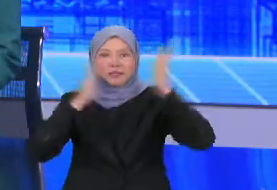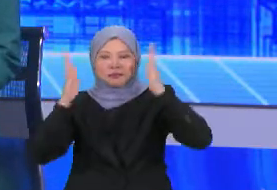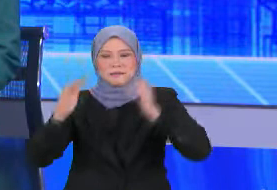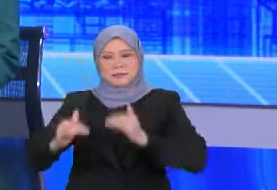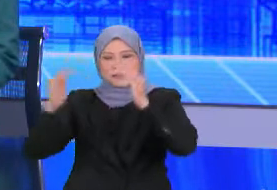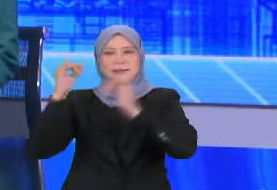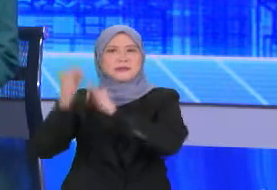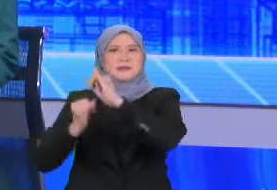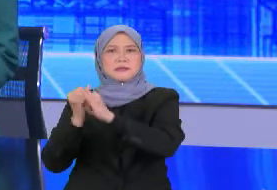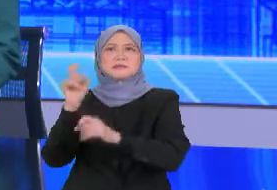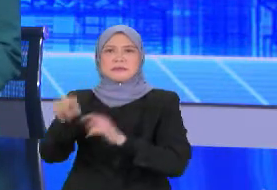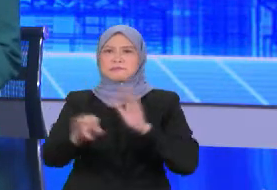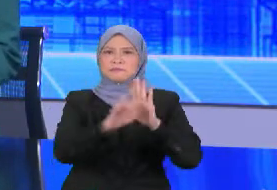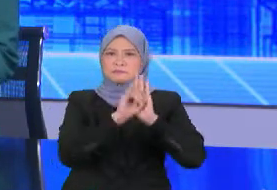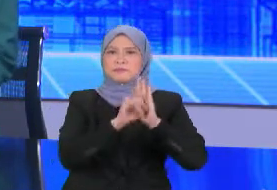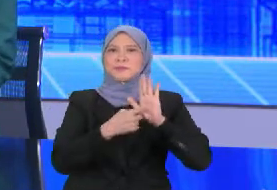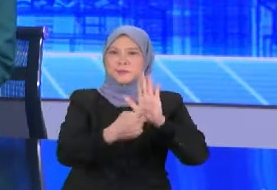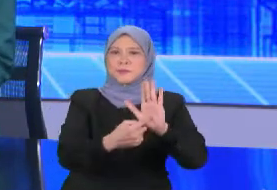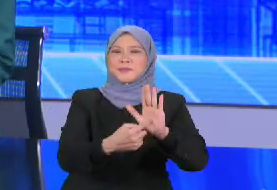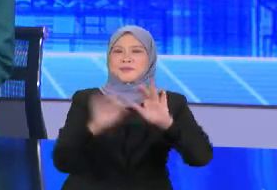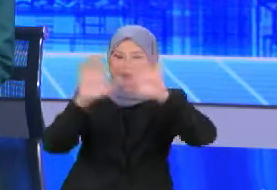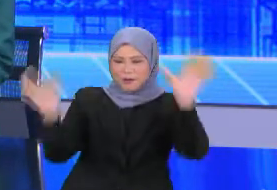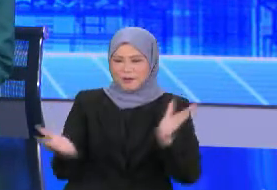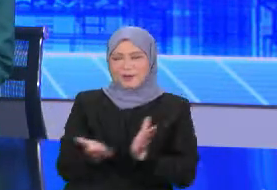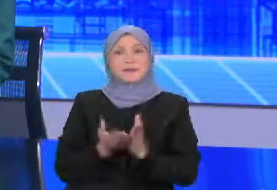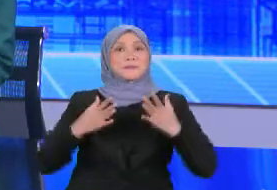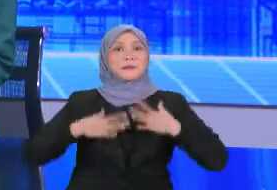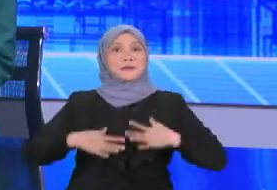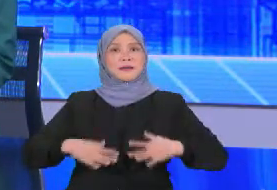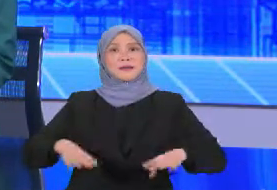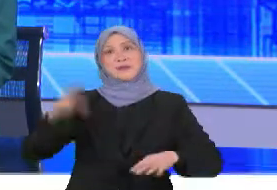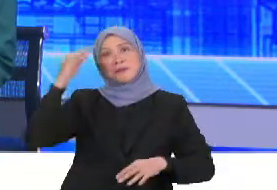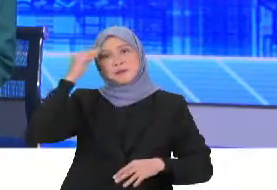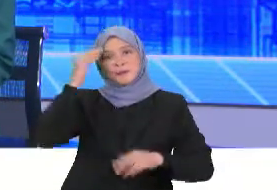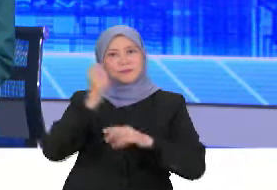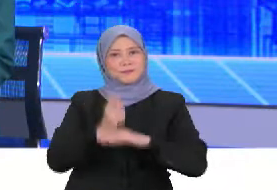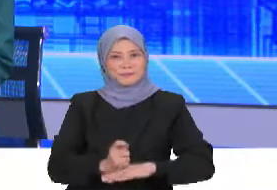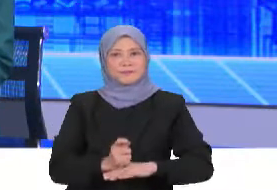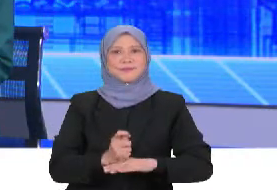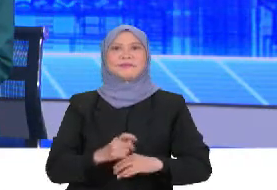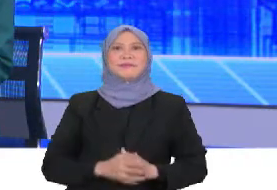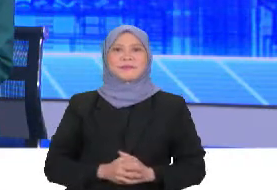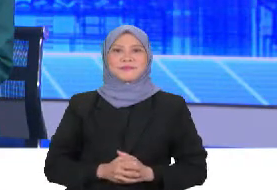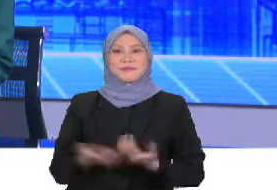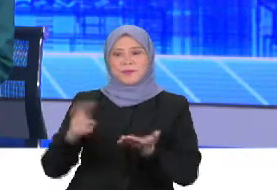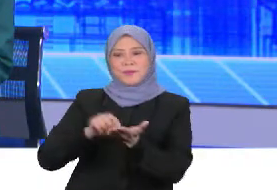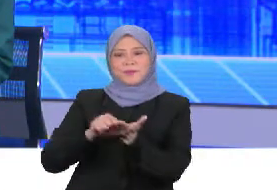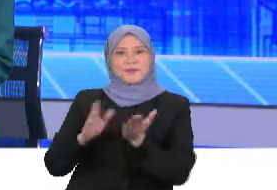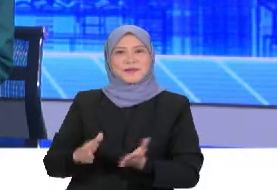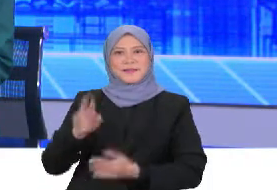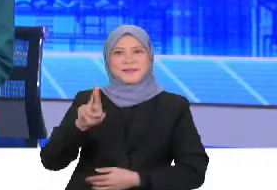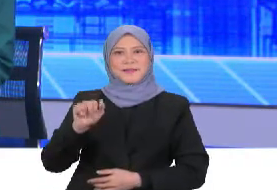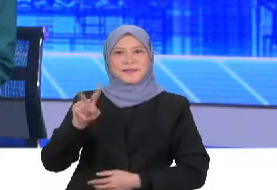lagi identiti Malaysia di pentas dunia menerusi pemakaian busana tradisional negara. Wartawan Ravin Sanmugam